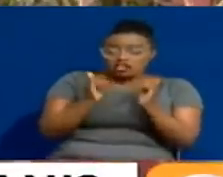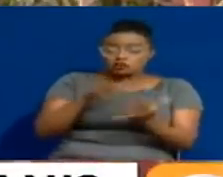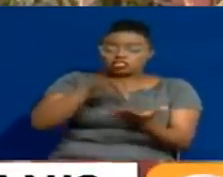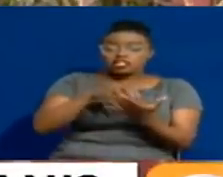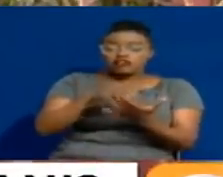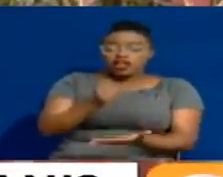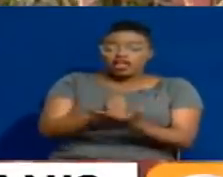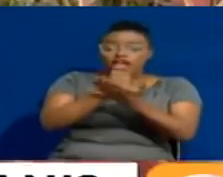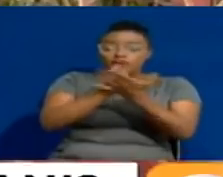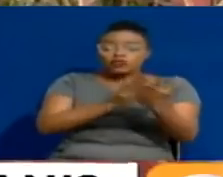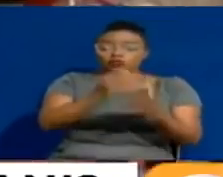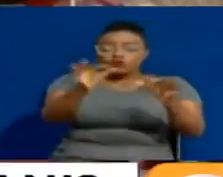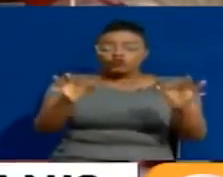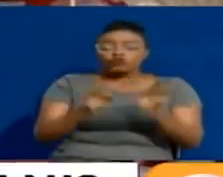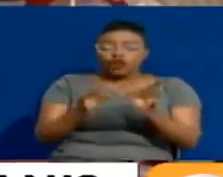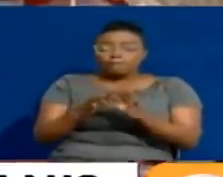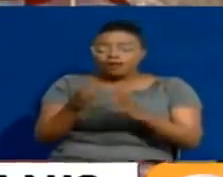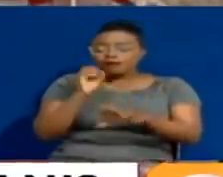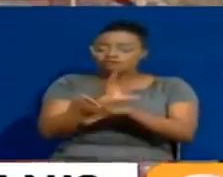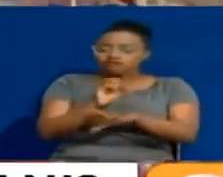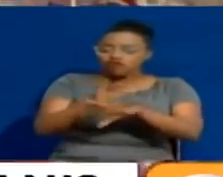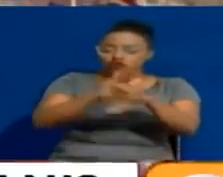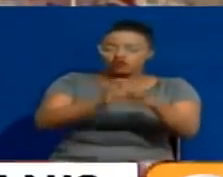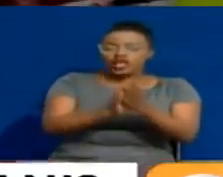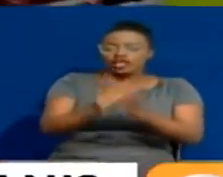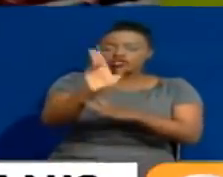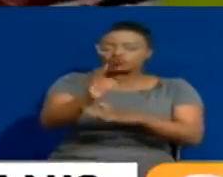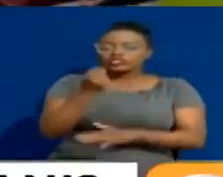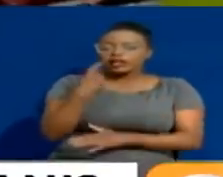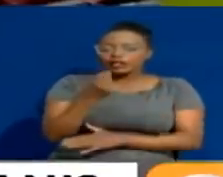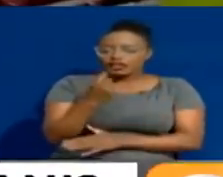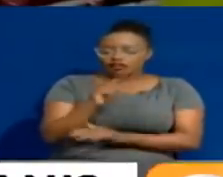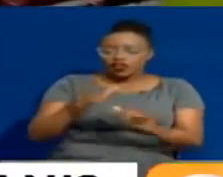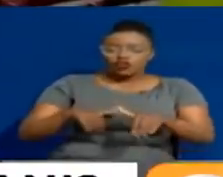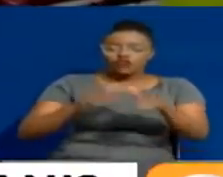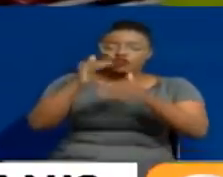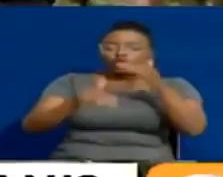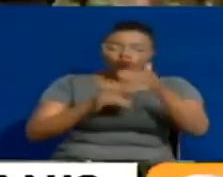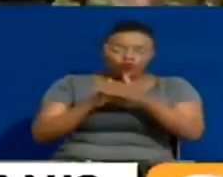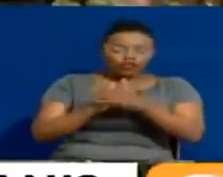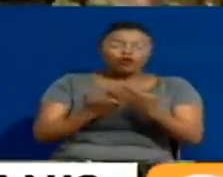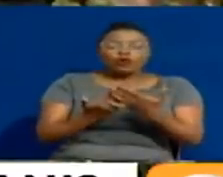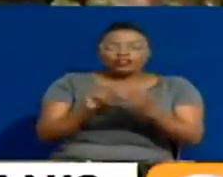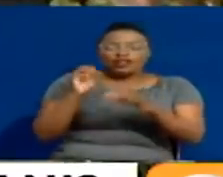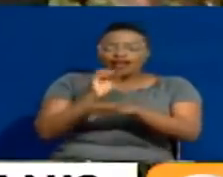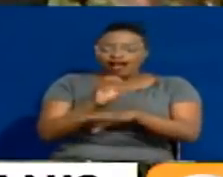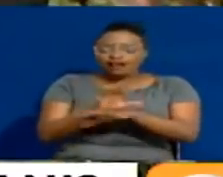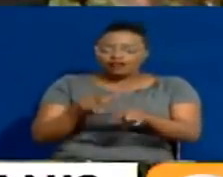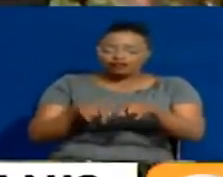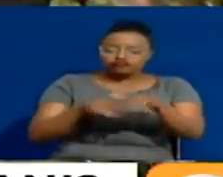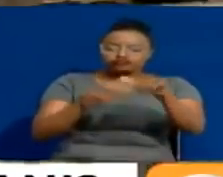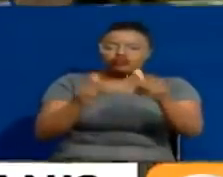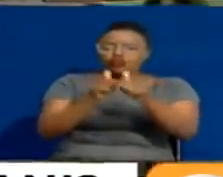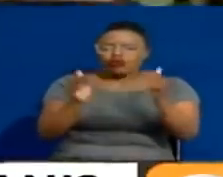huku akisaidiwa na familia, ushauri na saha na kumeza dawa, akifuata maagizo kwa makini,